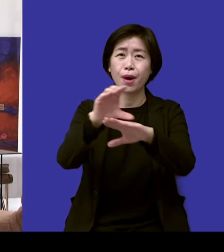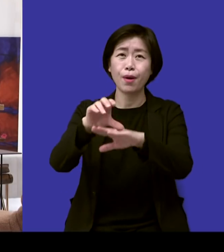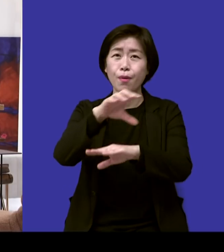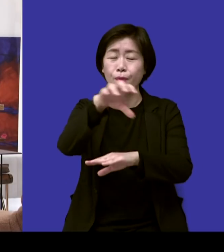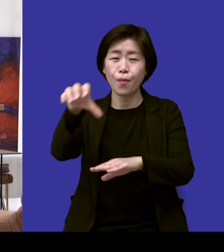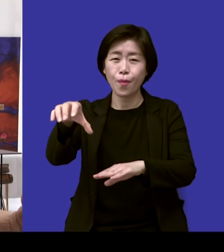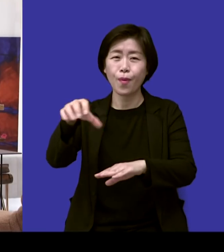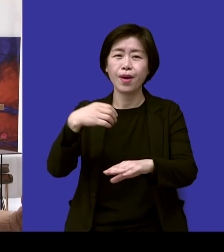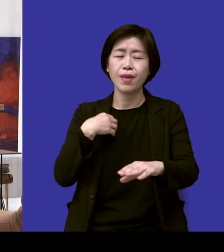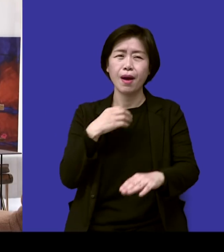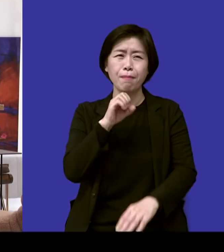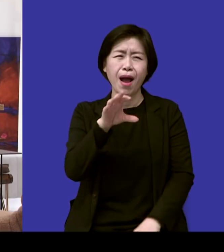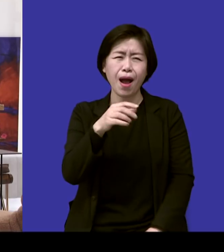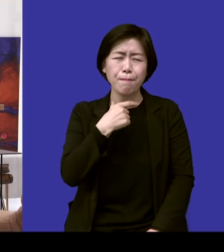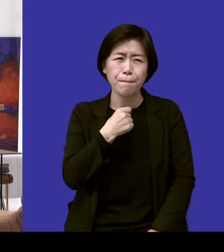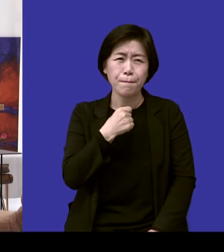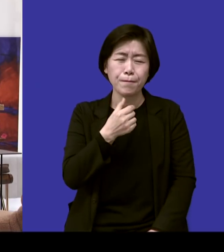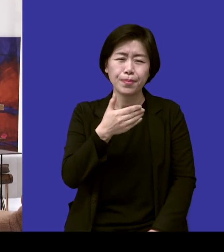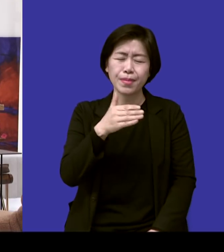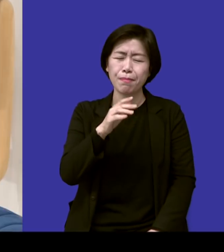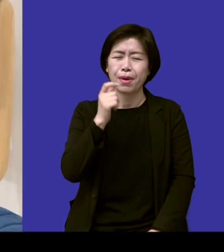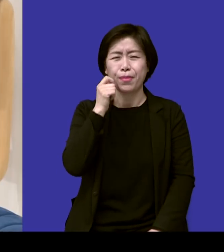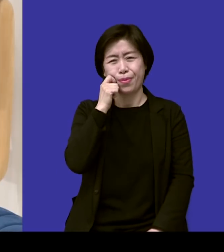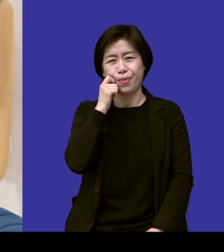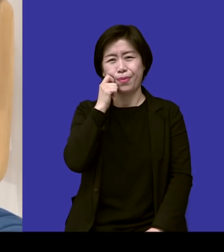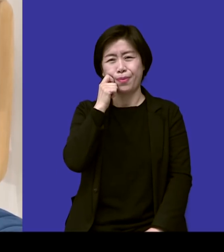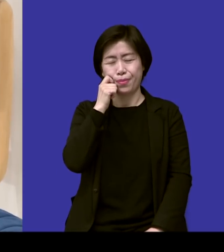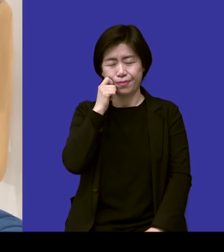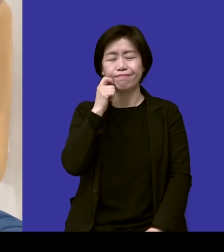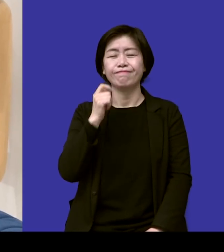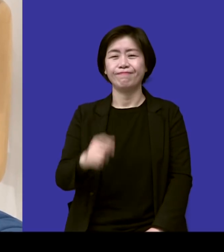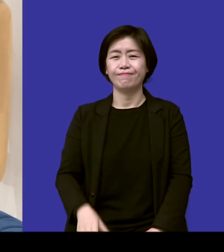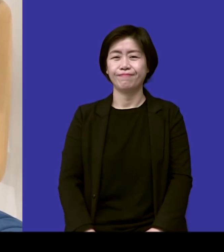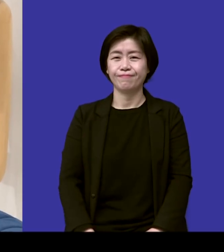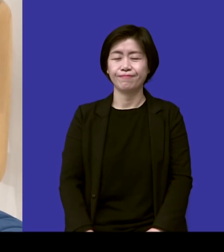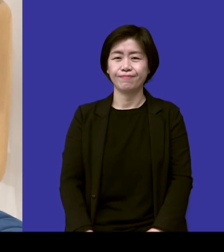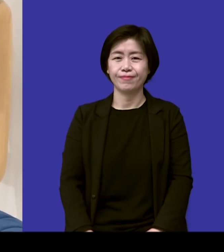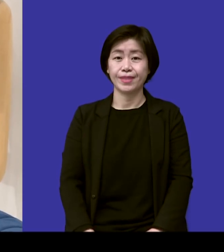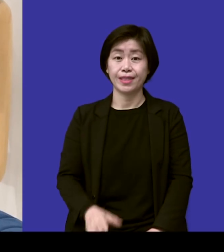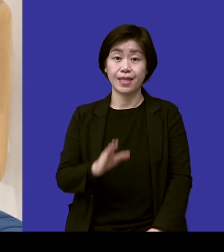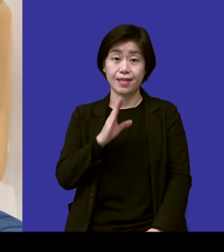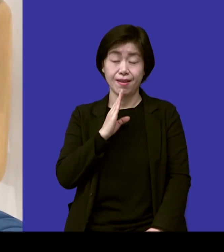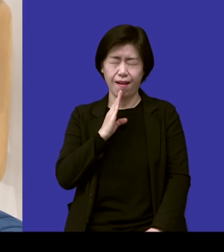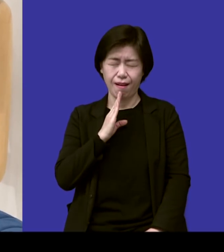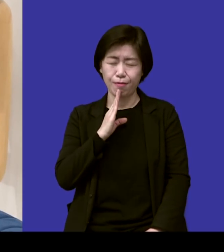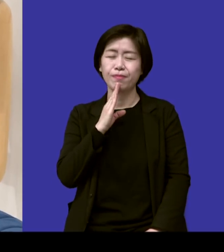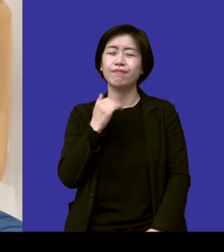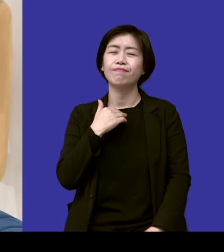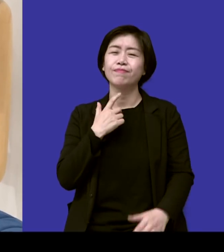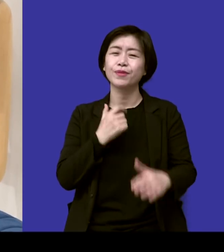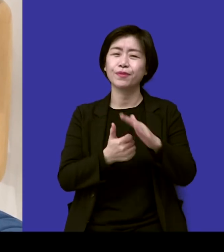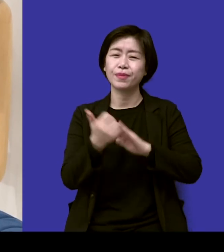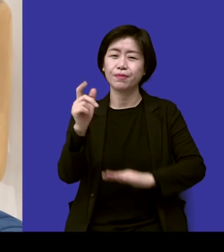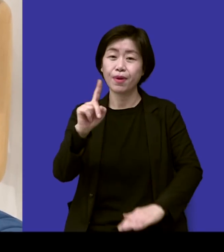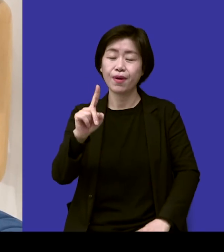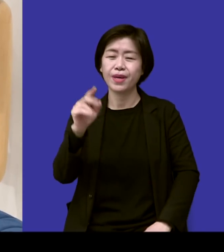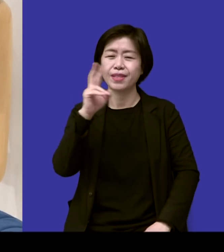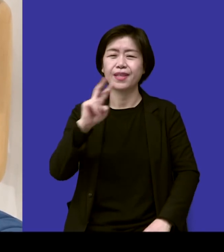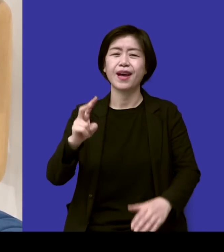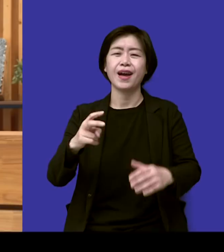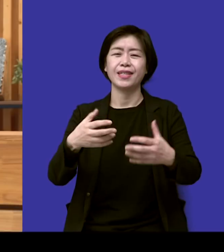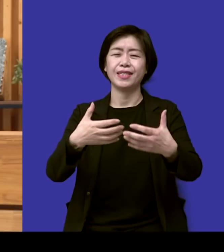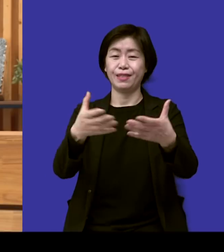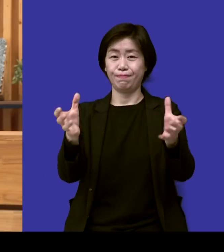수 없잖아요. 그래서 네. 진짜 찐 소망은 예. 찬양 사역, 찬양 집회를 열고 싶은 지금 그래요. 아니